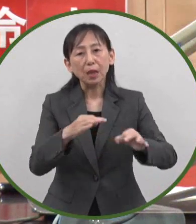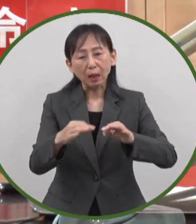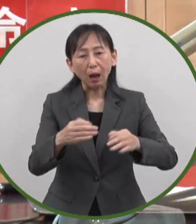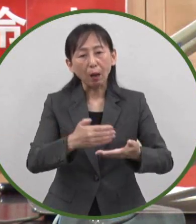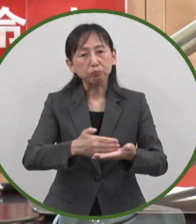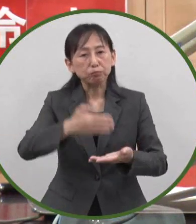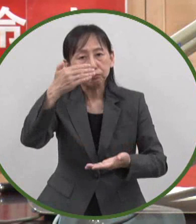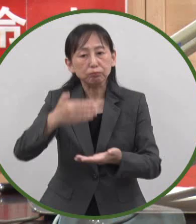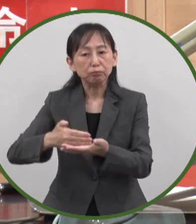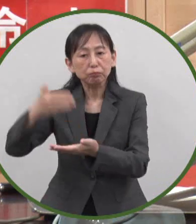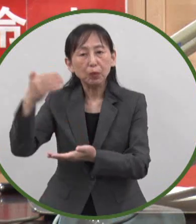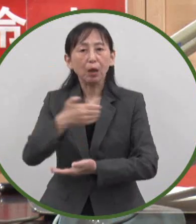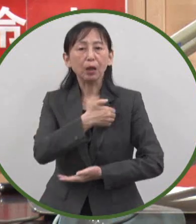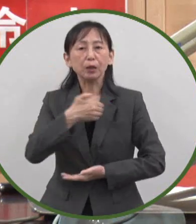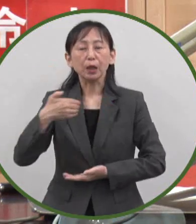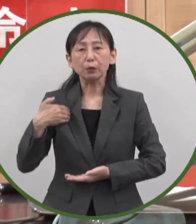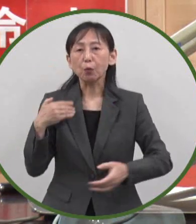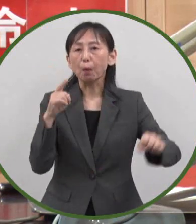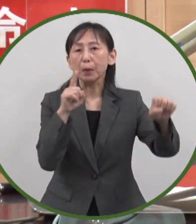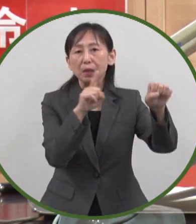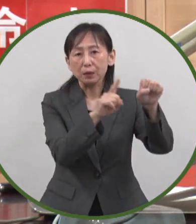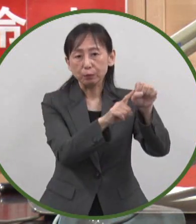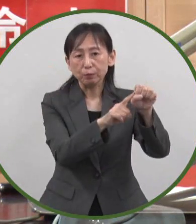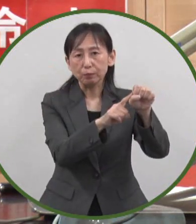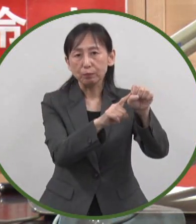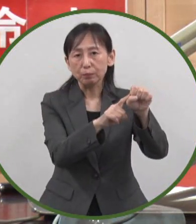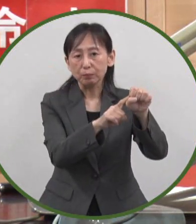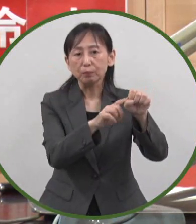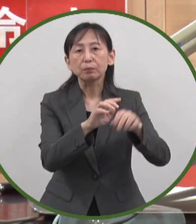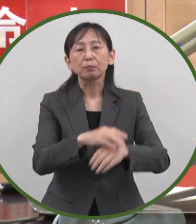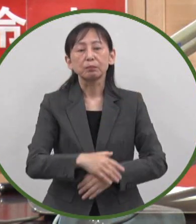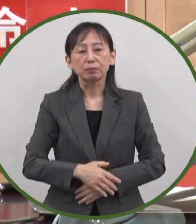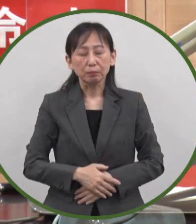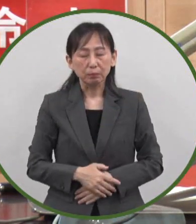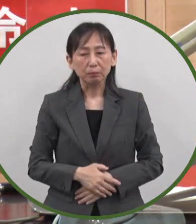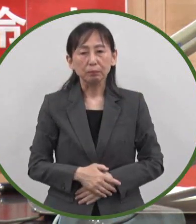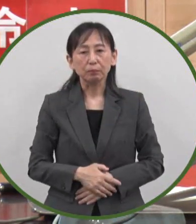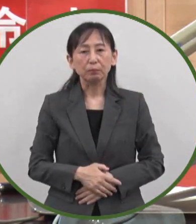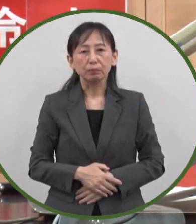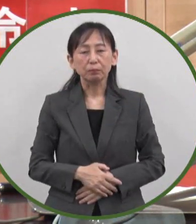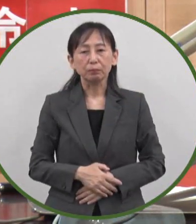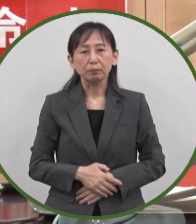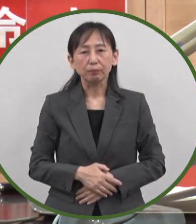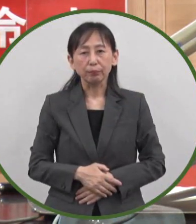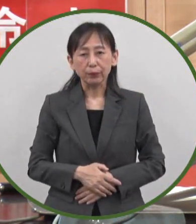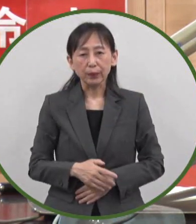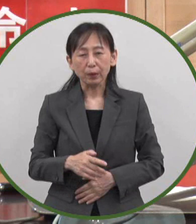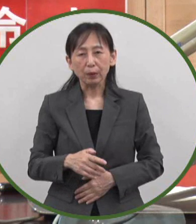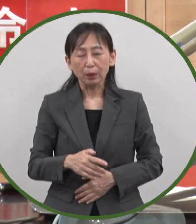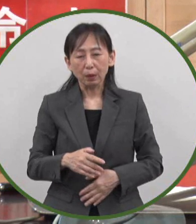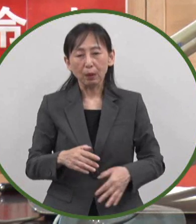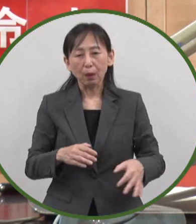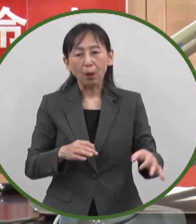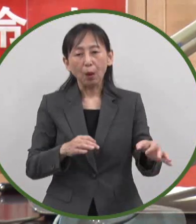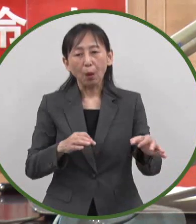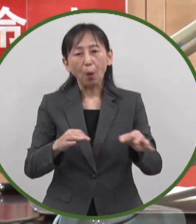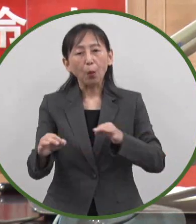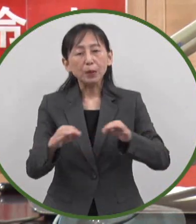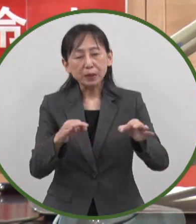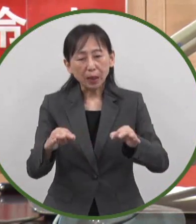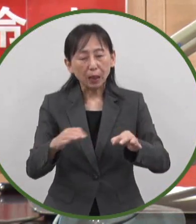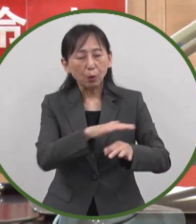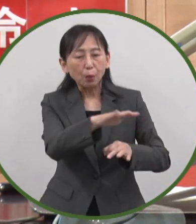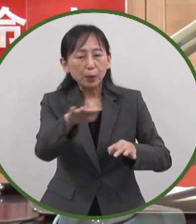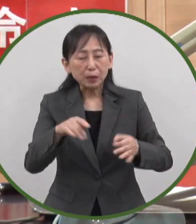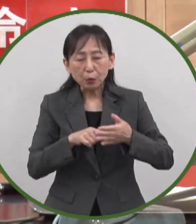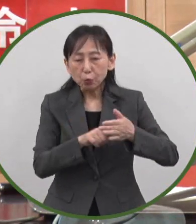ができるようにしたいと思っています。それがないとですね、そしてもちろんそれはお店の皆さんだけの努力ではなく